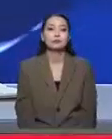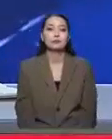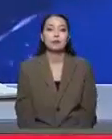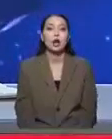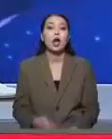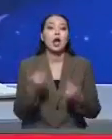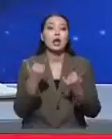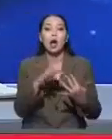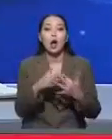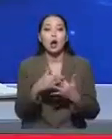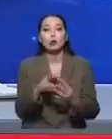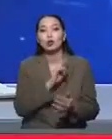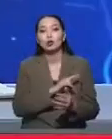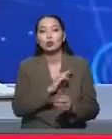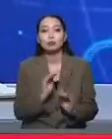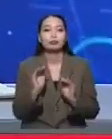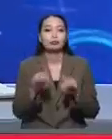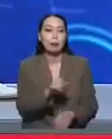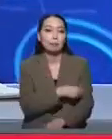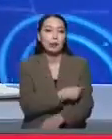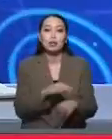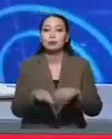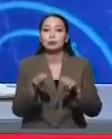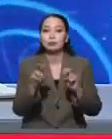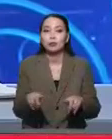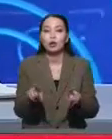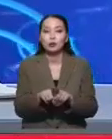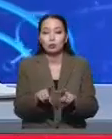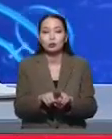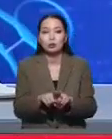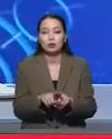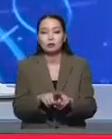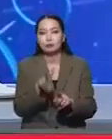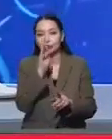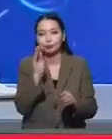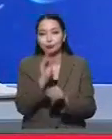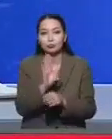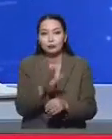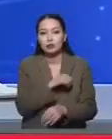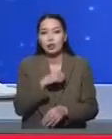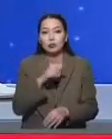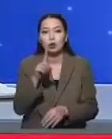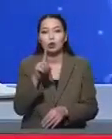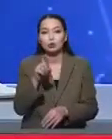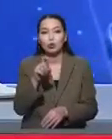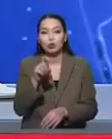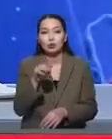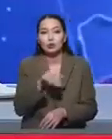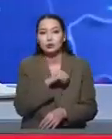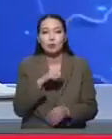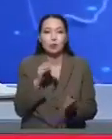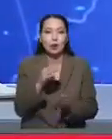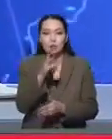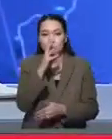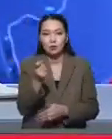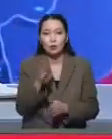Енді ауылға жұмыс істеуге келген медицина мамандарына көтерме жәрдемақы беріледі. Оның көлемі 100 ең төменгі жалақы. Яғни Шалғайға келген жас бір